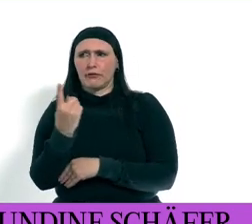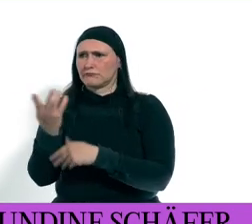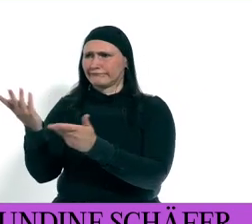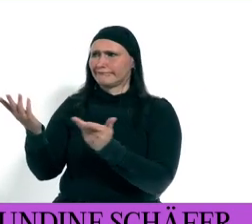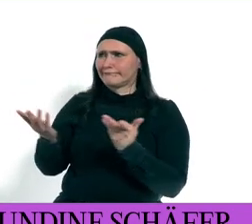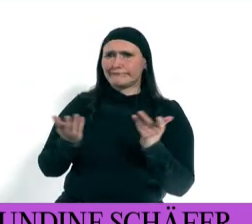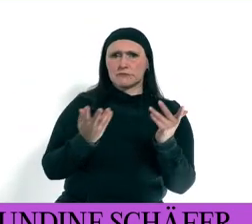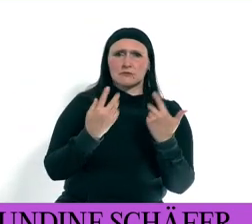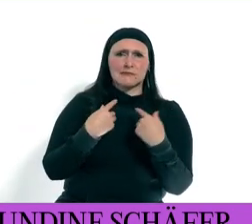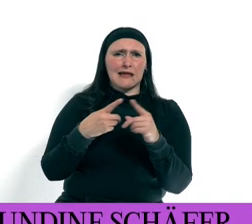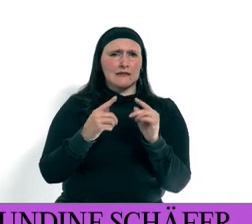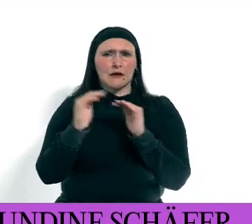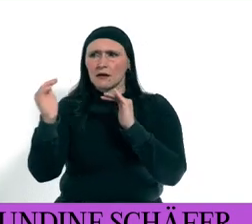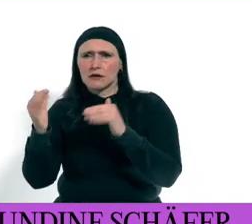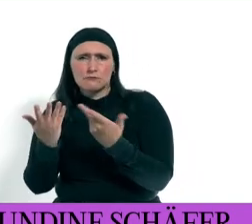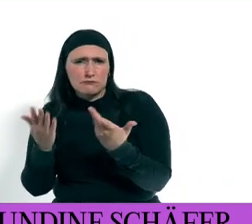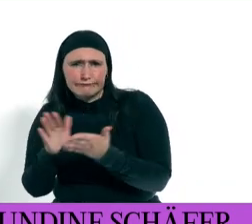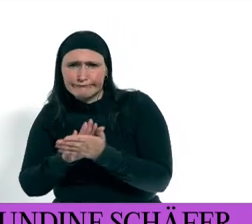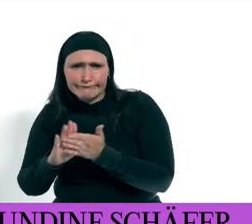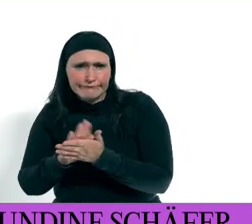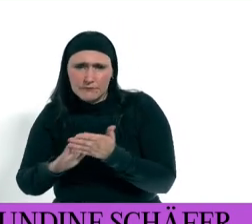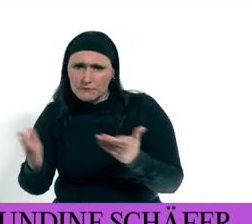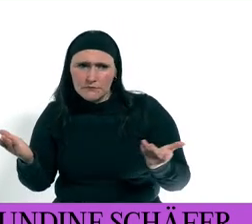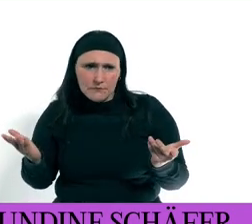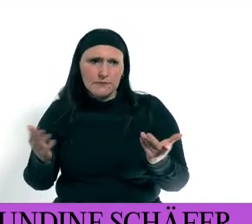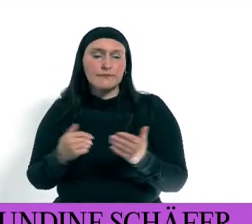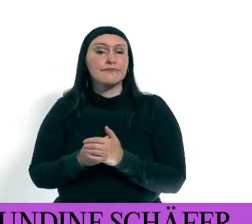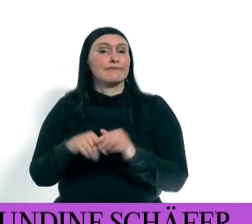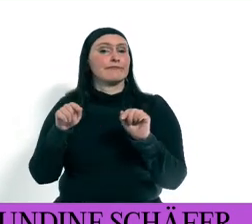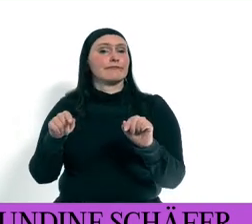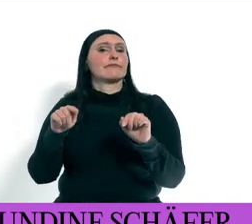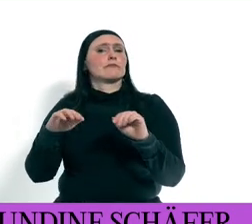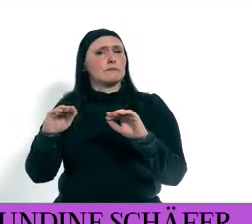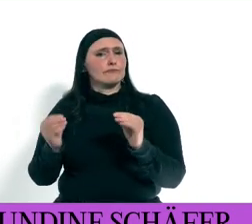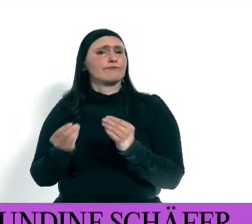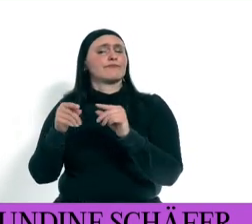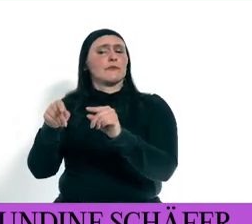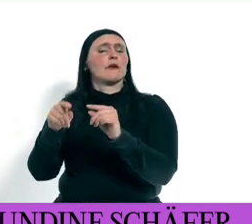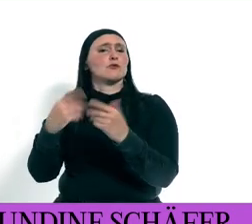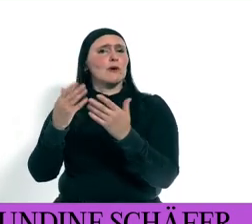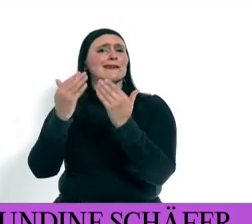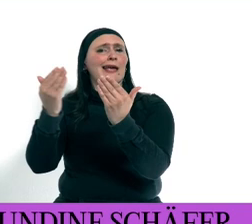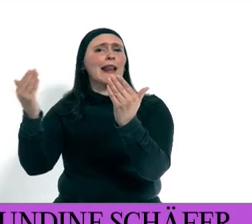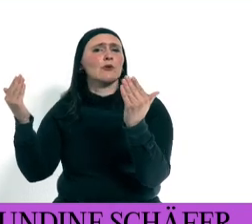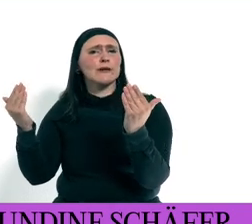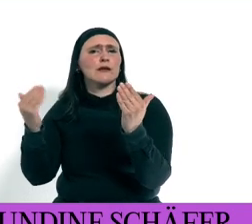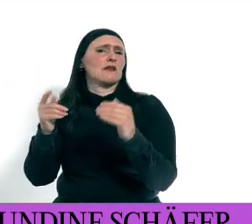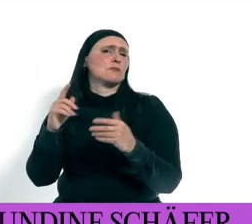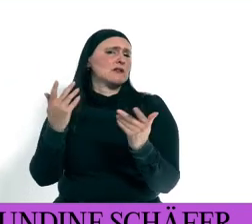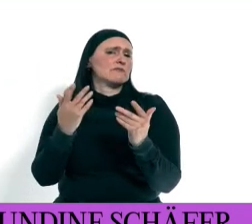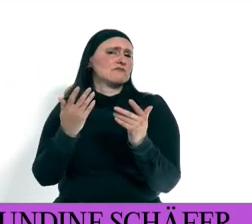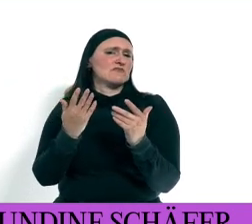heraus, aber wir wollen viele auf unserer Plattform